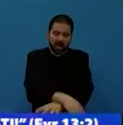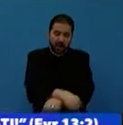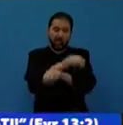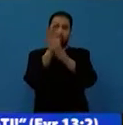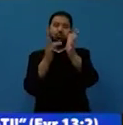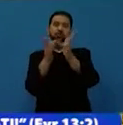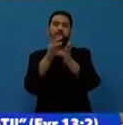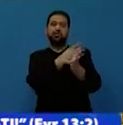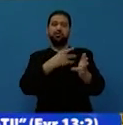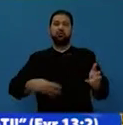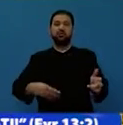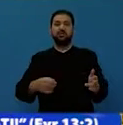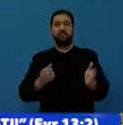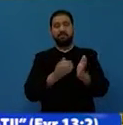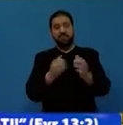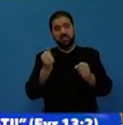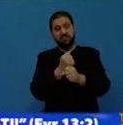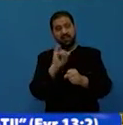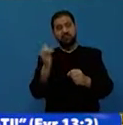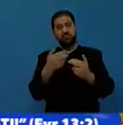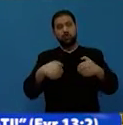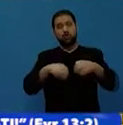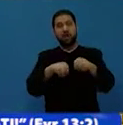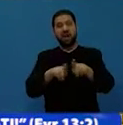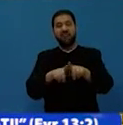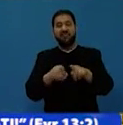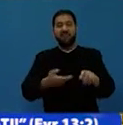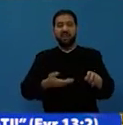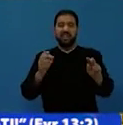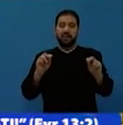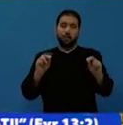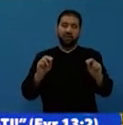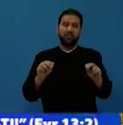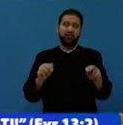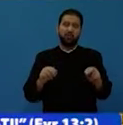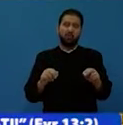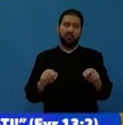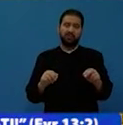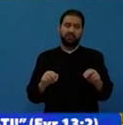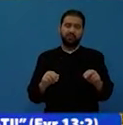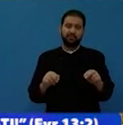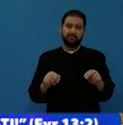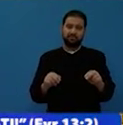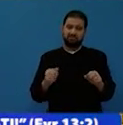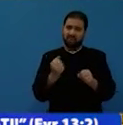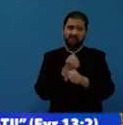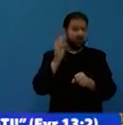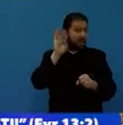Hristos. Trebuie să facem și noi la fel, preacuvioase Părinte Protosinghel, să facem ascultare față